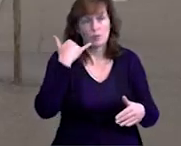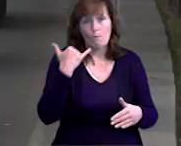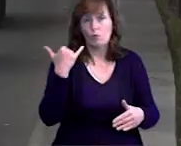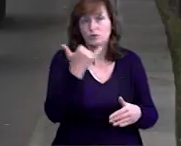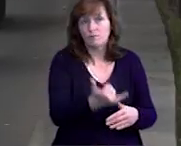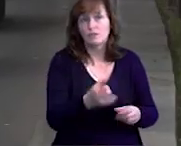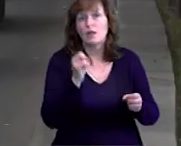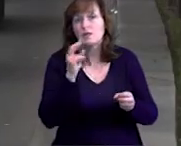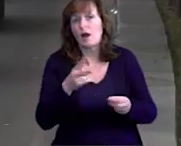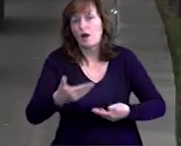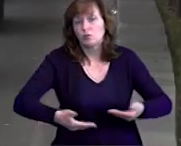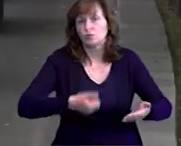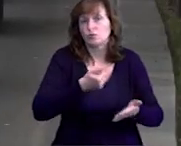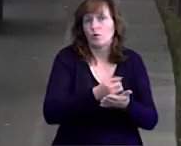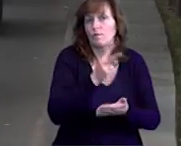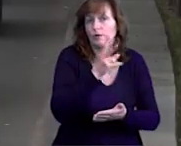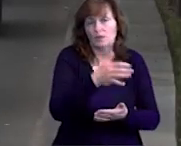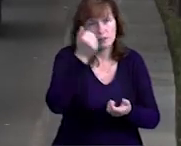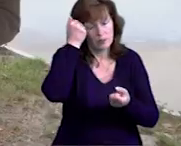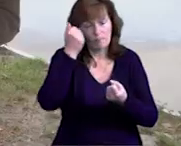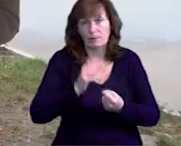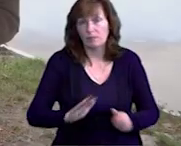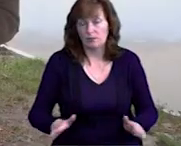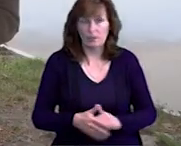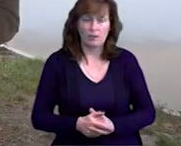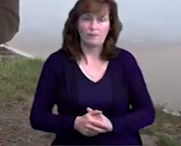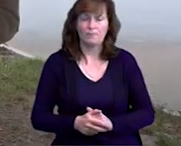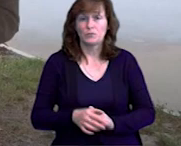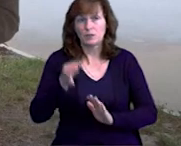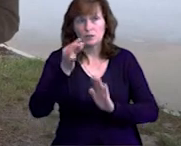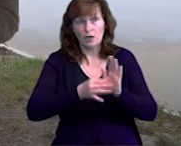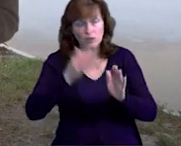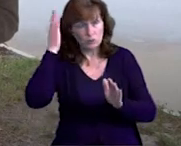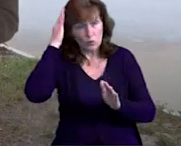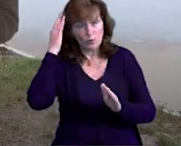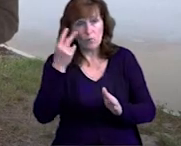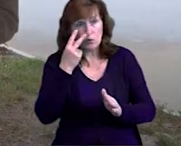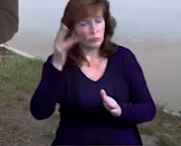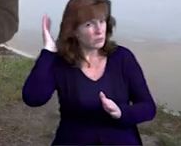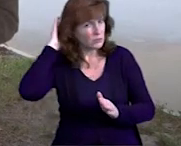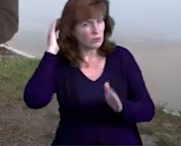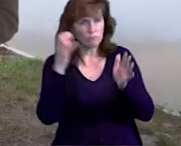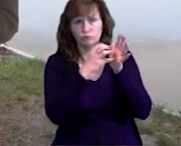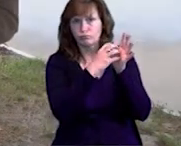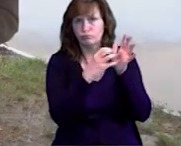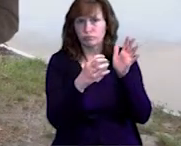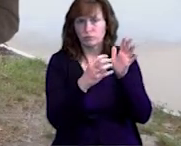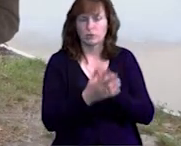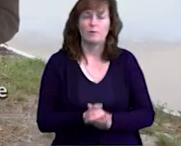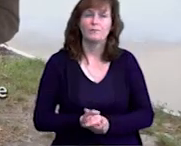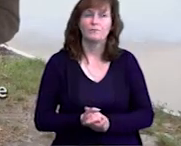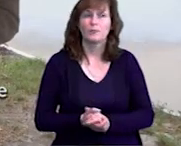подзвонив. Як він дійшов до квартири, не пам'ятає. Він мені одразу показує голову. На затылке шишка в мою ладонь, она